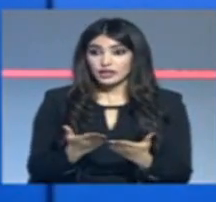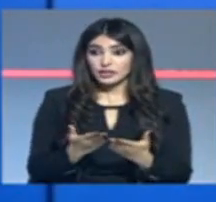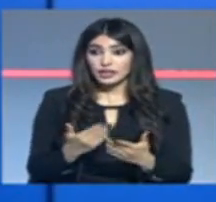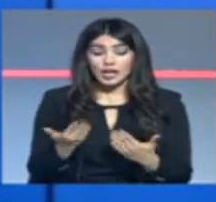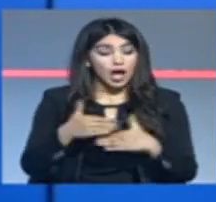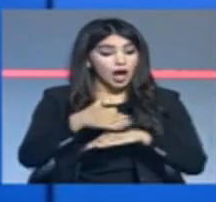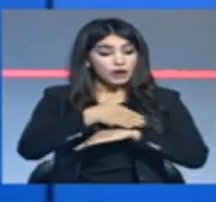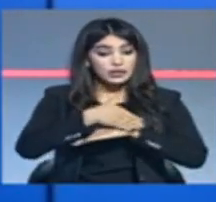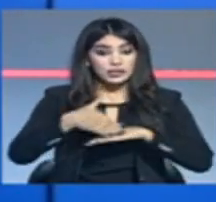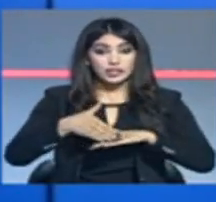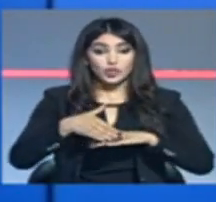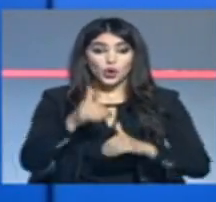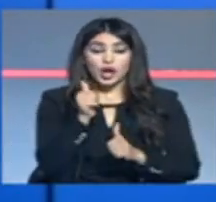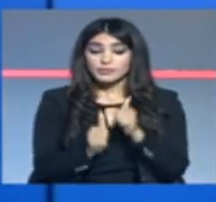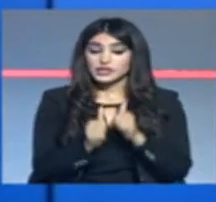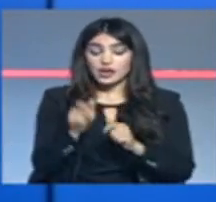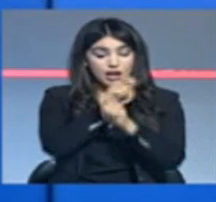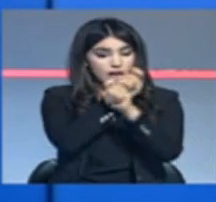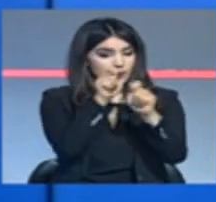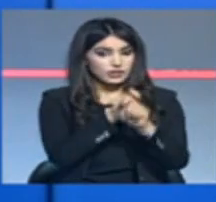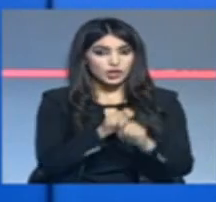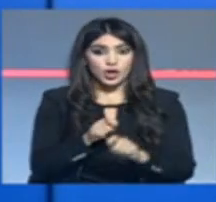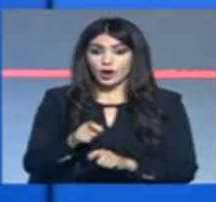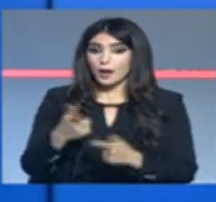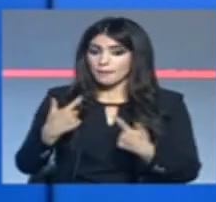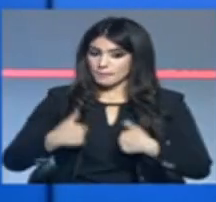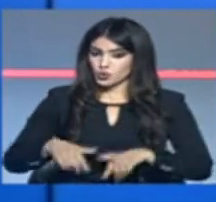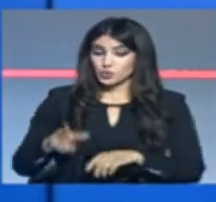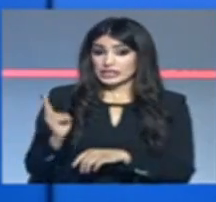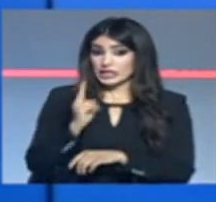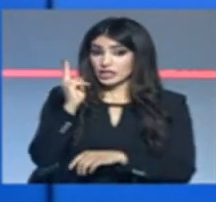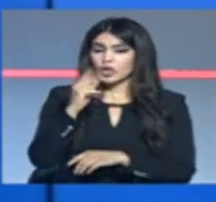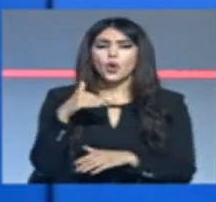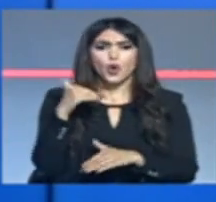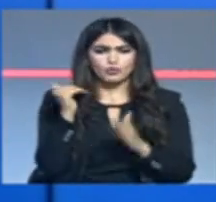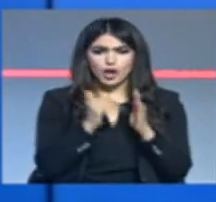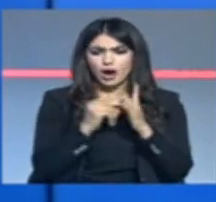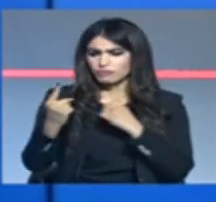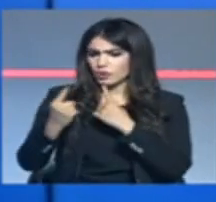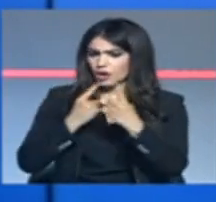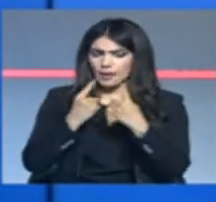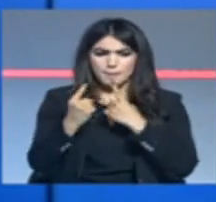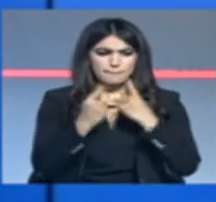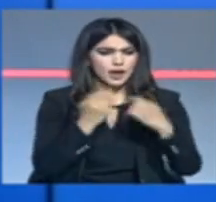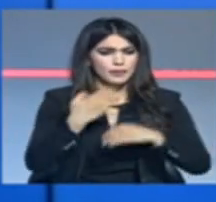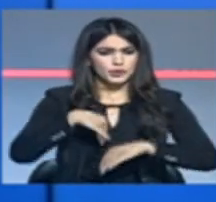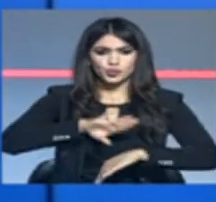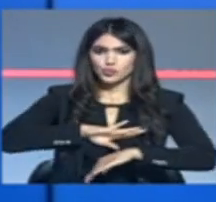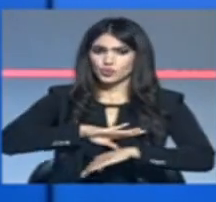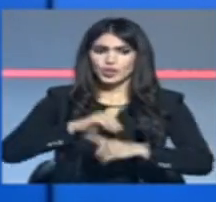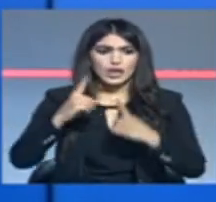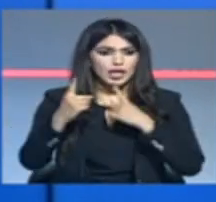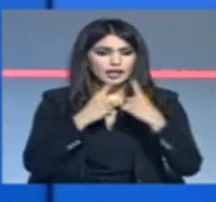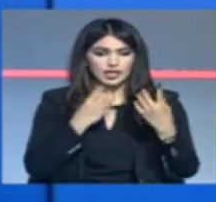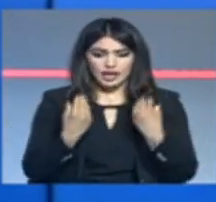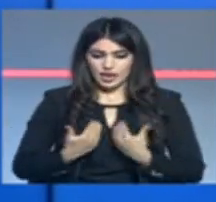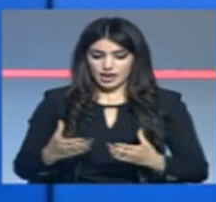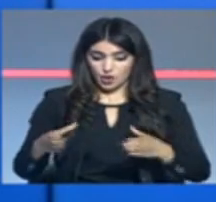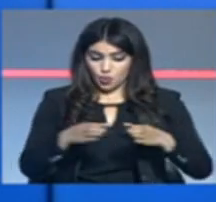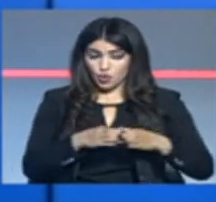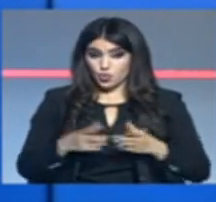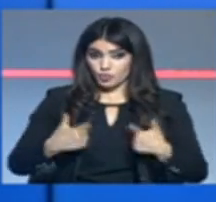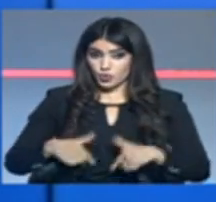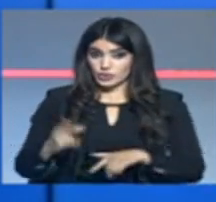خط أحمر عندنا الامتحانات، ونأكد هنا سلطة الإشراف قامت بكثير من الحوارات مع الأطراف الكل، حاولنا نسمعوا أنا والفريق